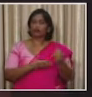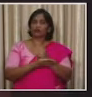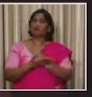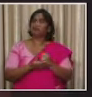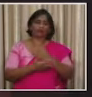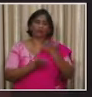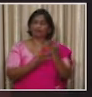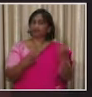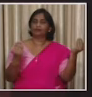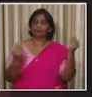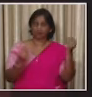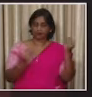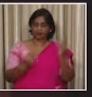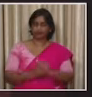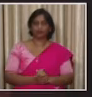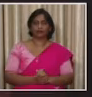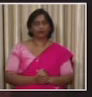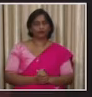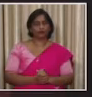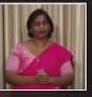සම්පූර්ණයෙන්ම ඉවත් කරා